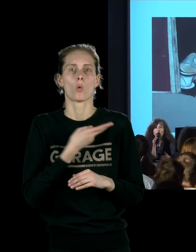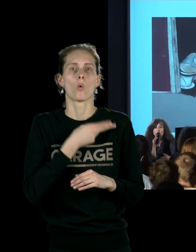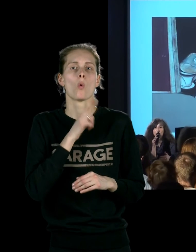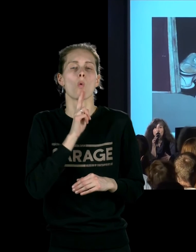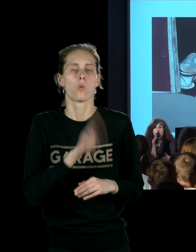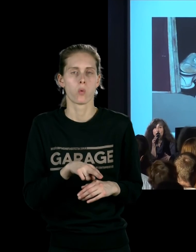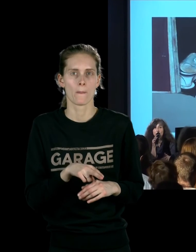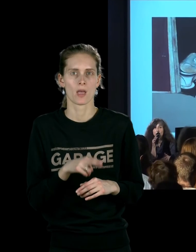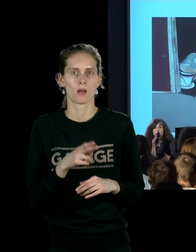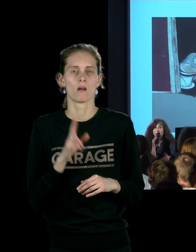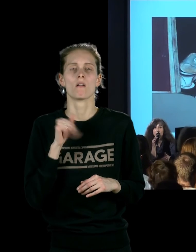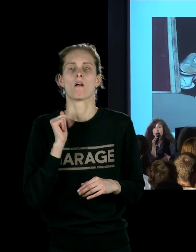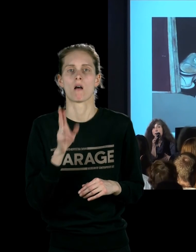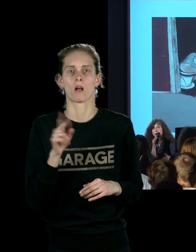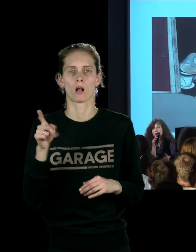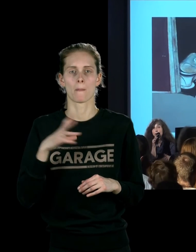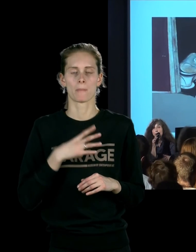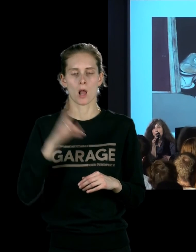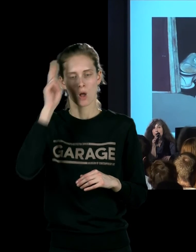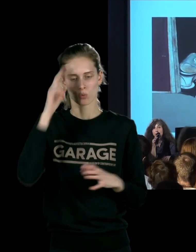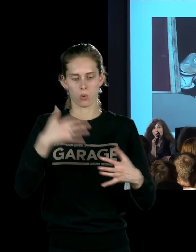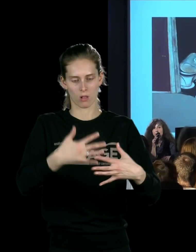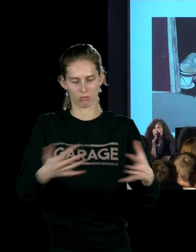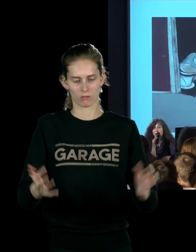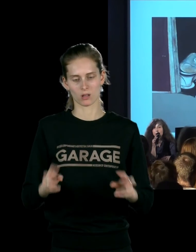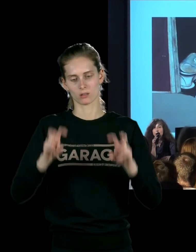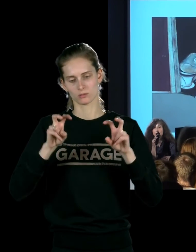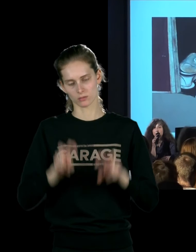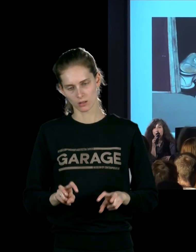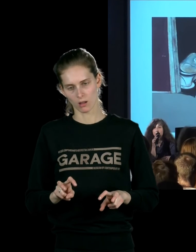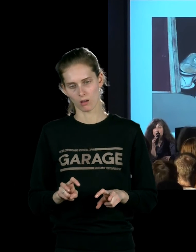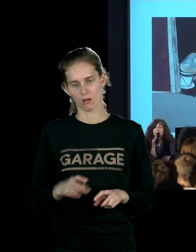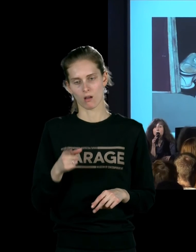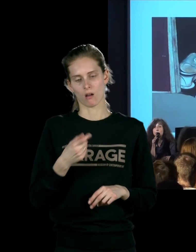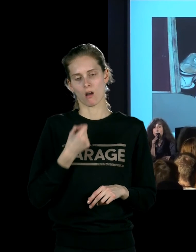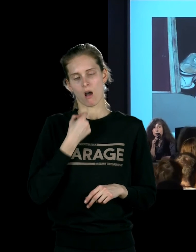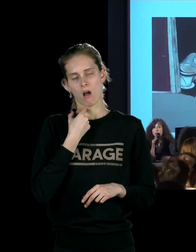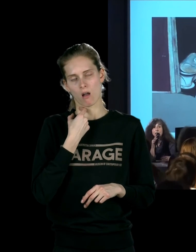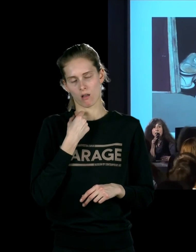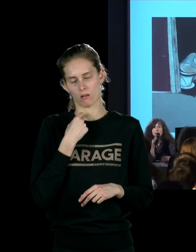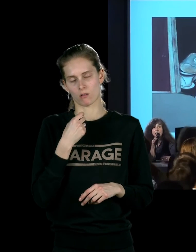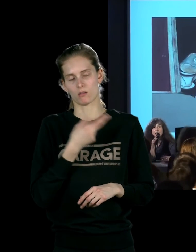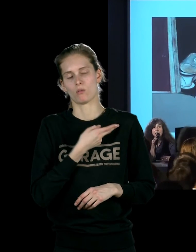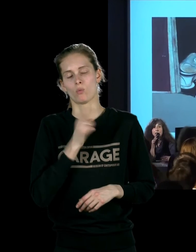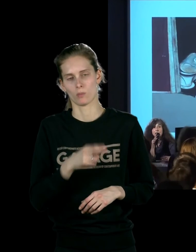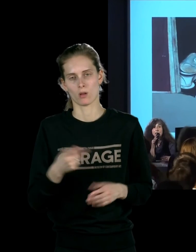его обнаружили сидящим на унитазе, и умер он от алкоголя и снотворного.